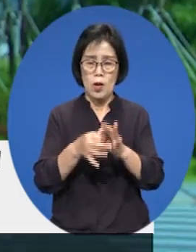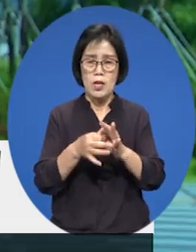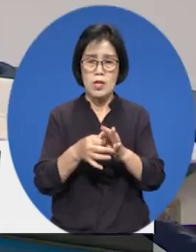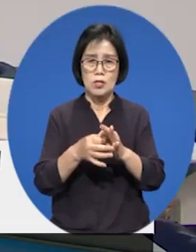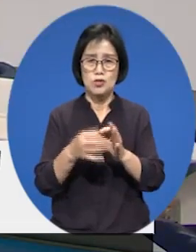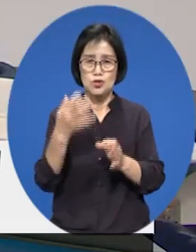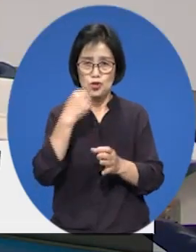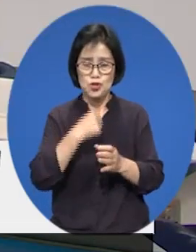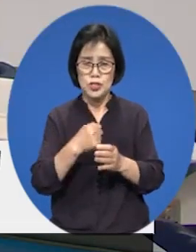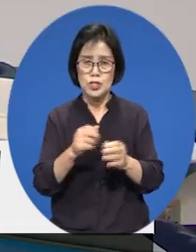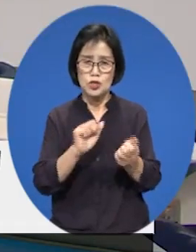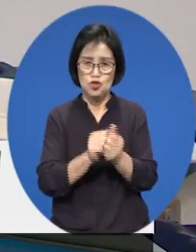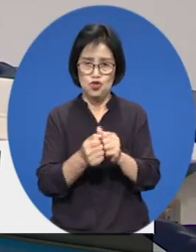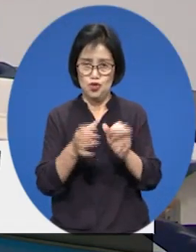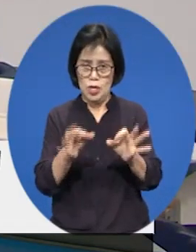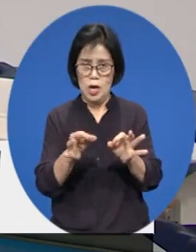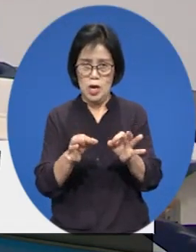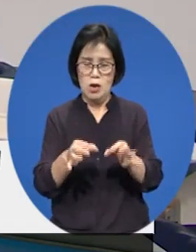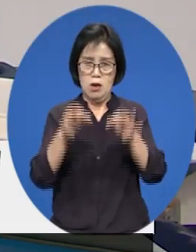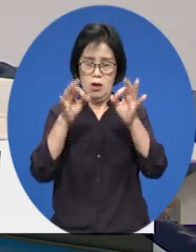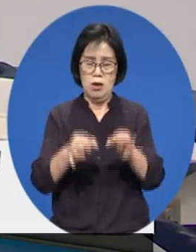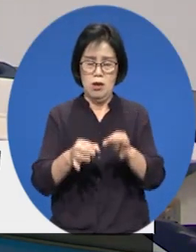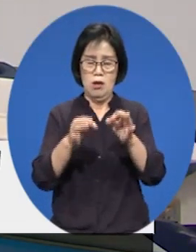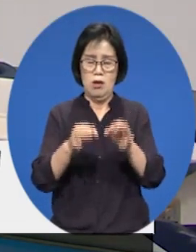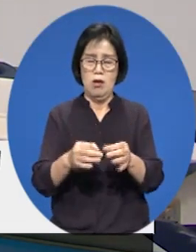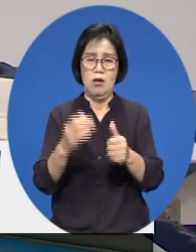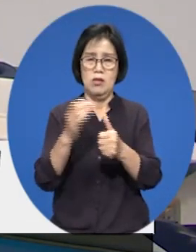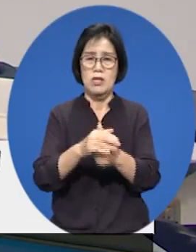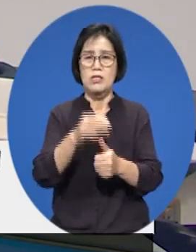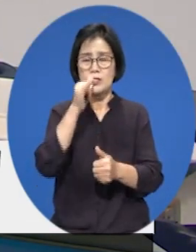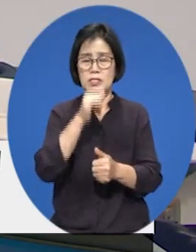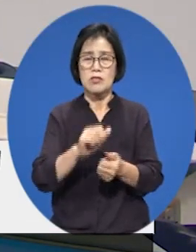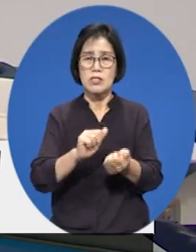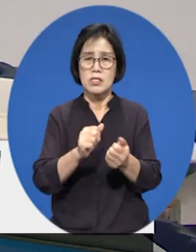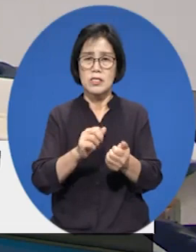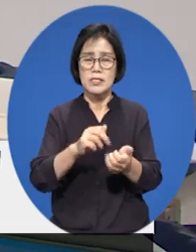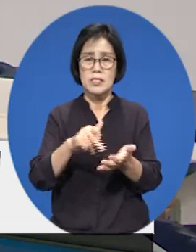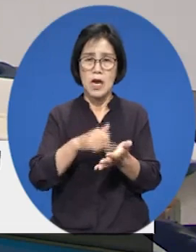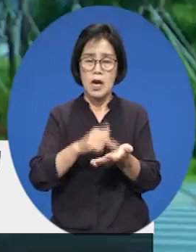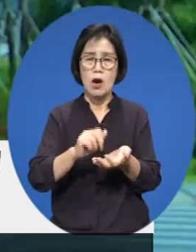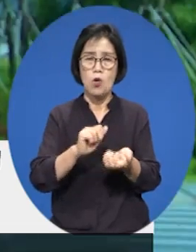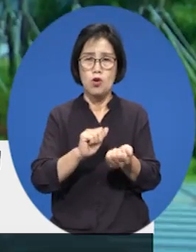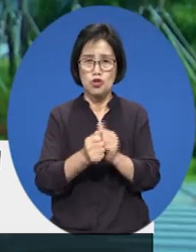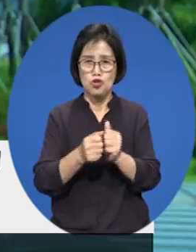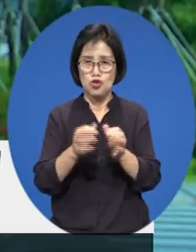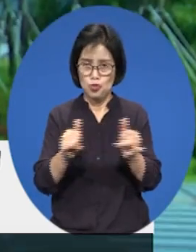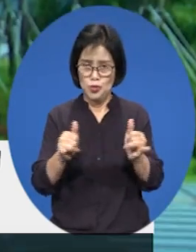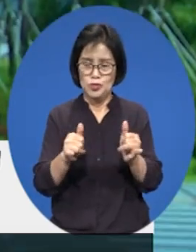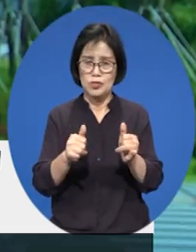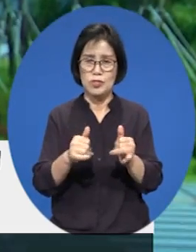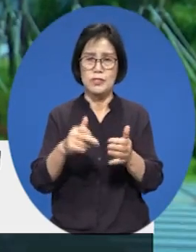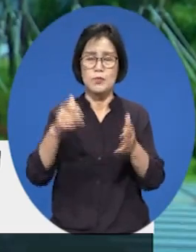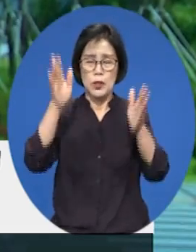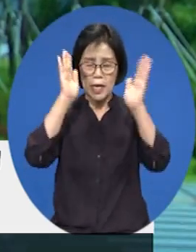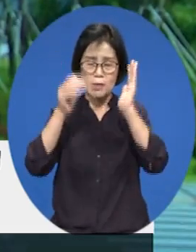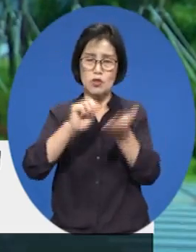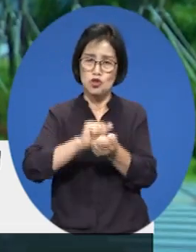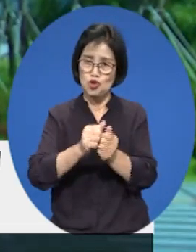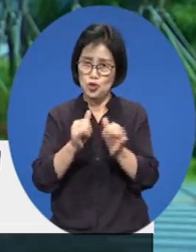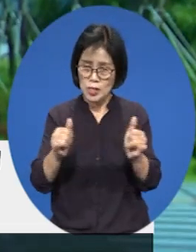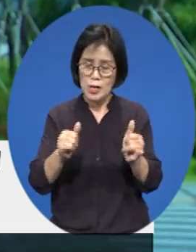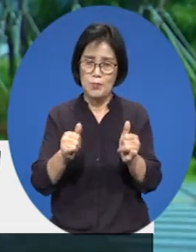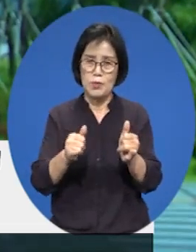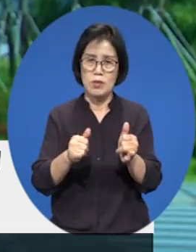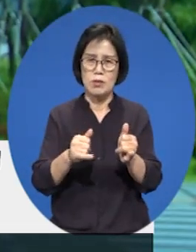일에 타셔서 주가의 향방이 달려 있다 그래서 저는 뭐 가카오 주주 분들이나 네이버 주신분들 넘어 두려워하지 마시고 어차피 이건 6개월